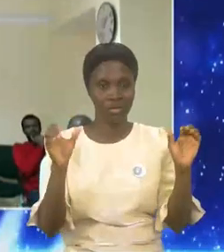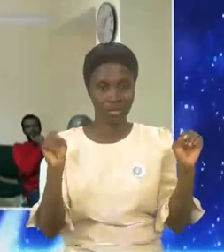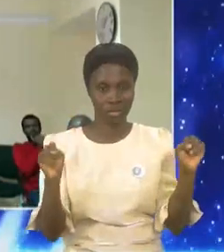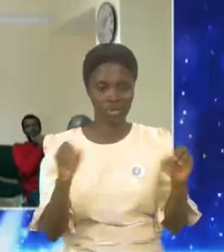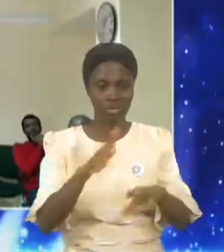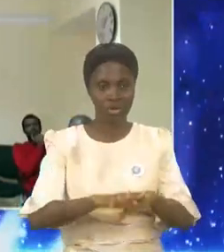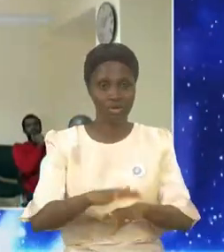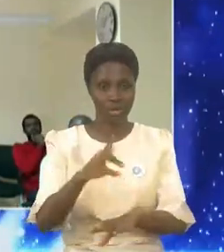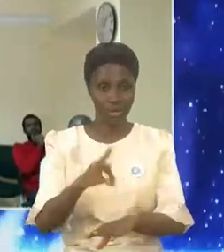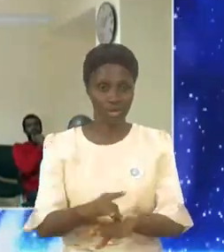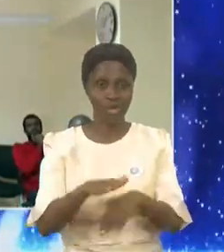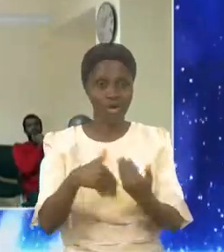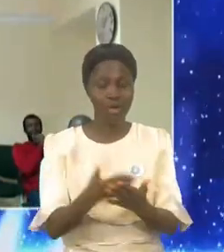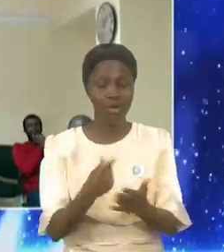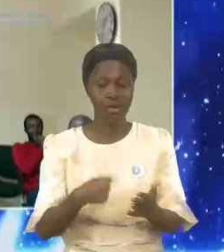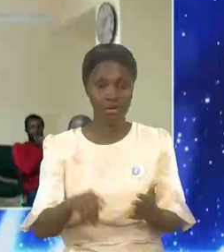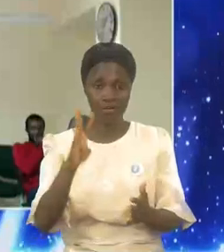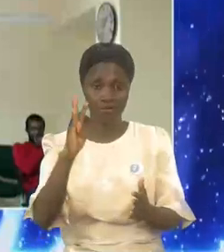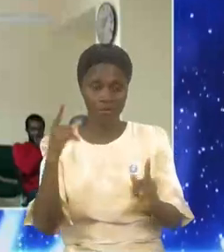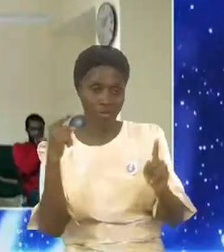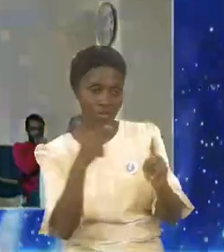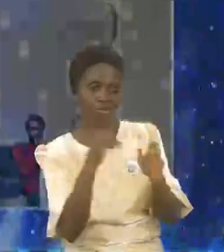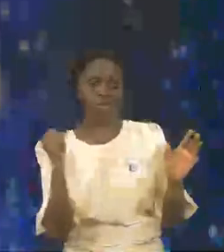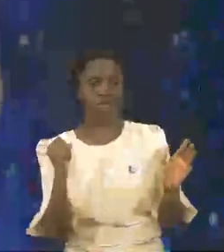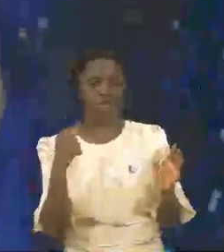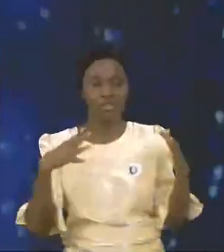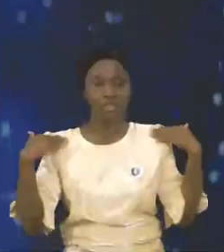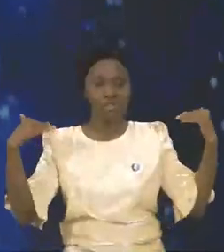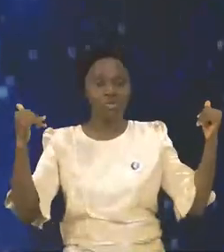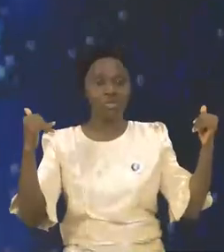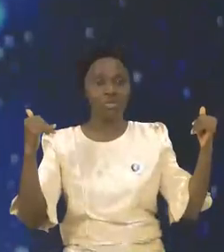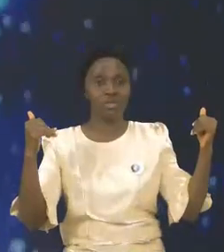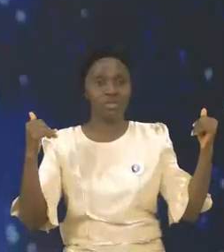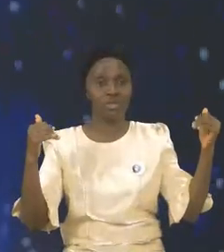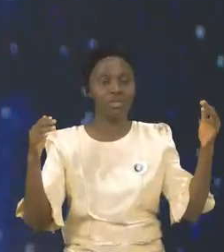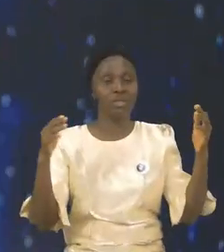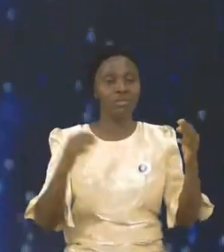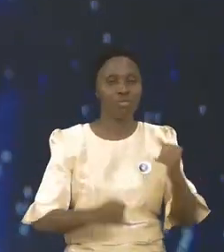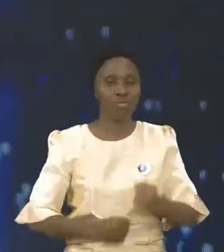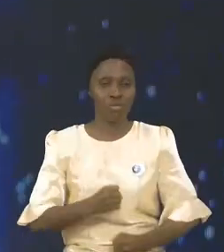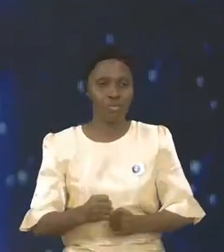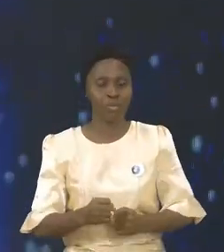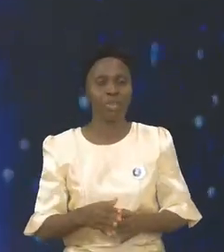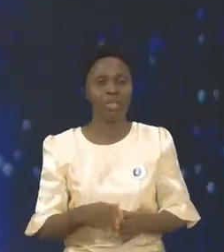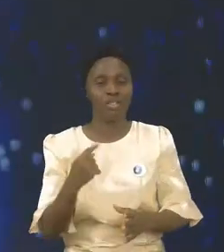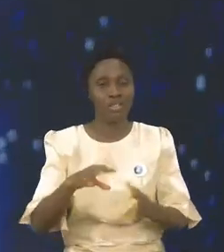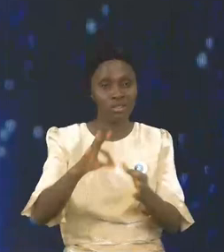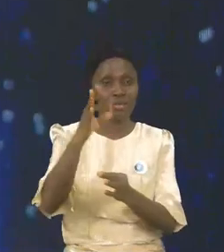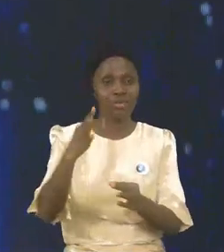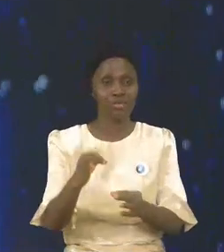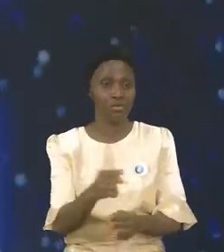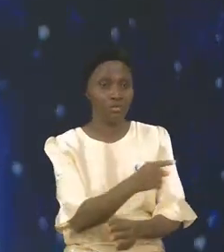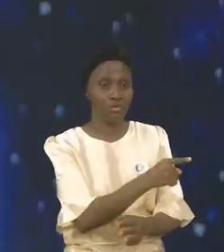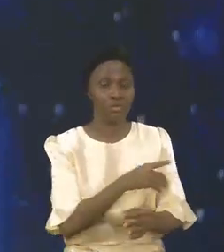sud, l'orient, l'ouest et tous ces quatre points cardinaux. Alors,